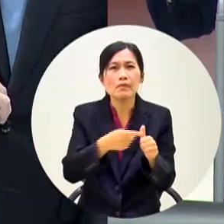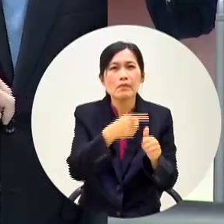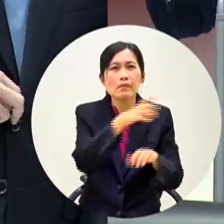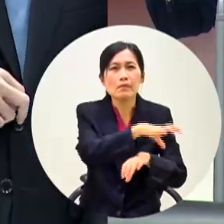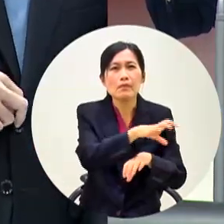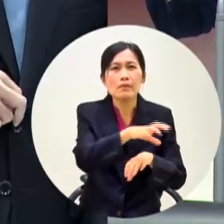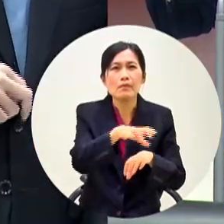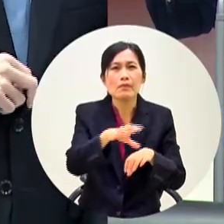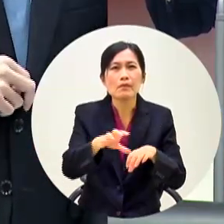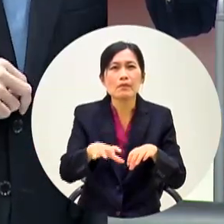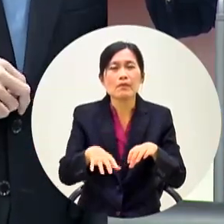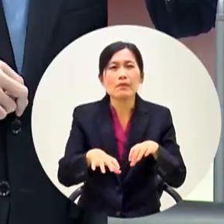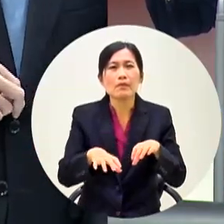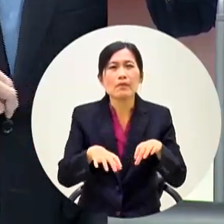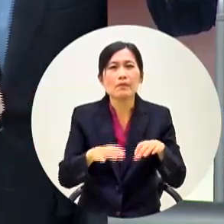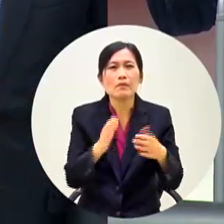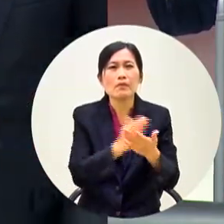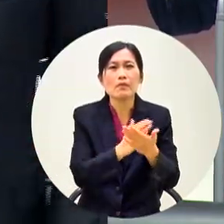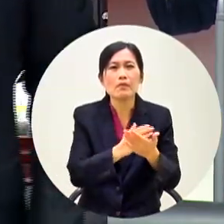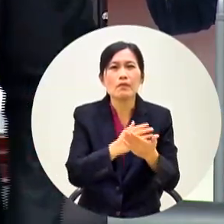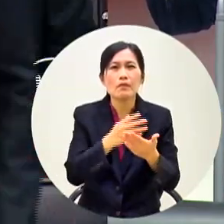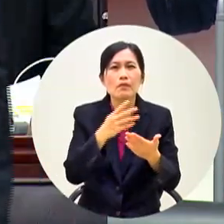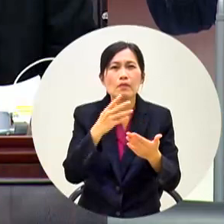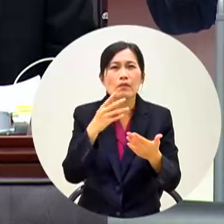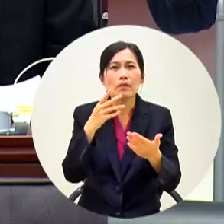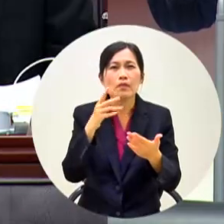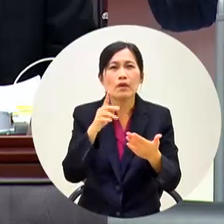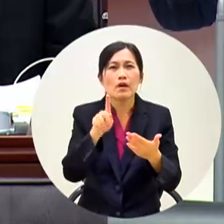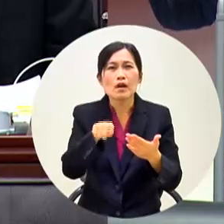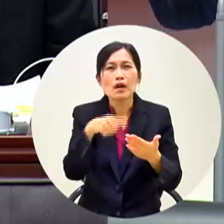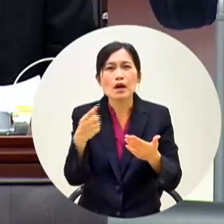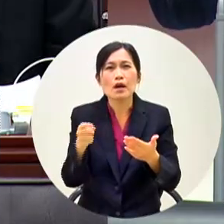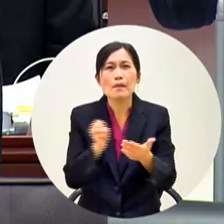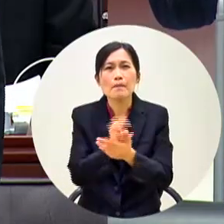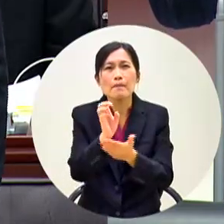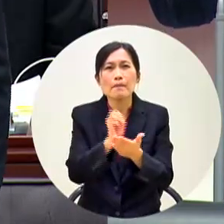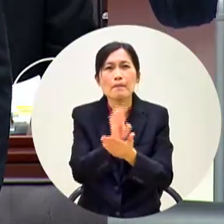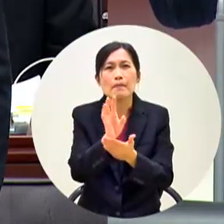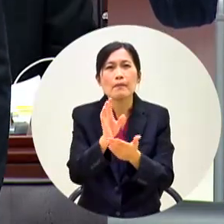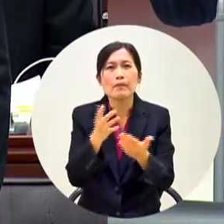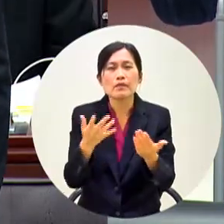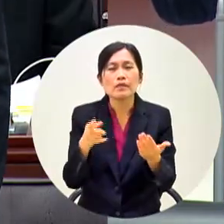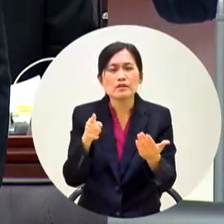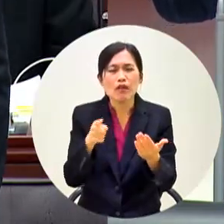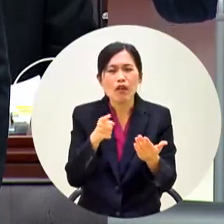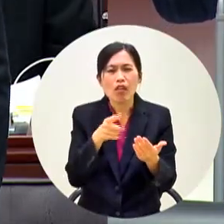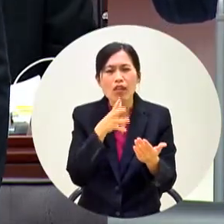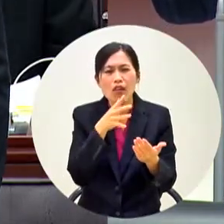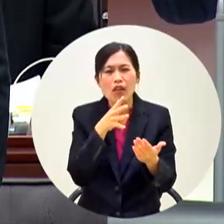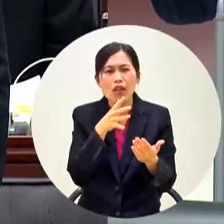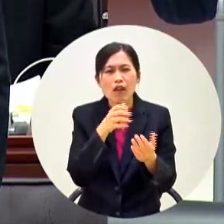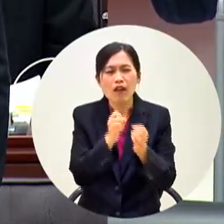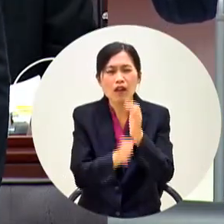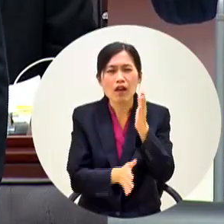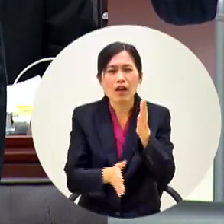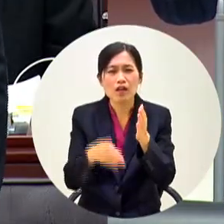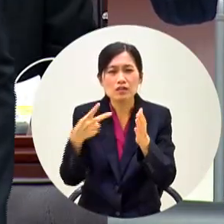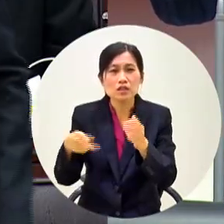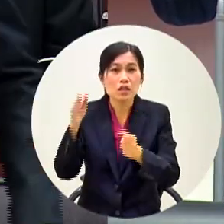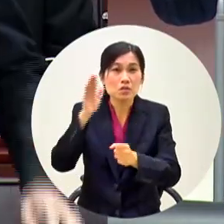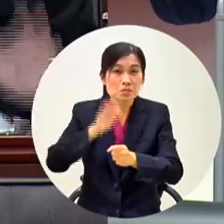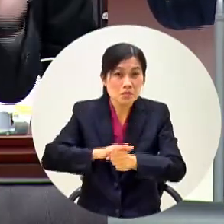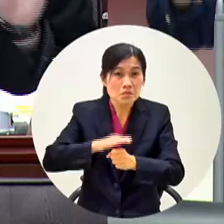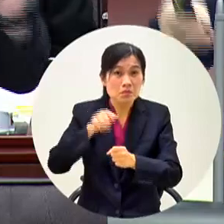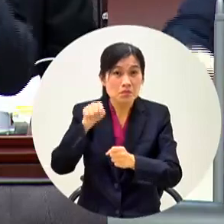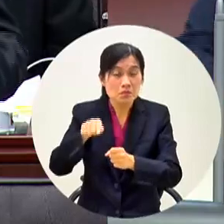报编呐、啊！你搞什么、啊？ 我刚讲 了老半天之后，然后后面才来补这句话，那我刚